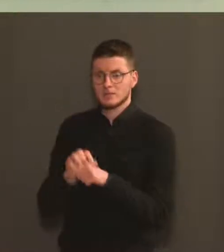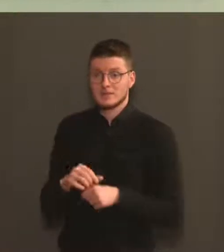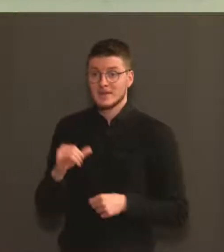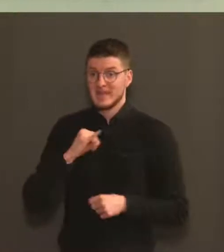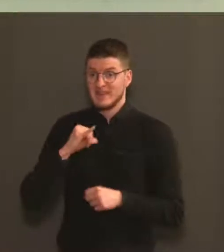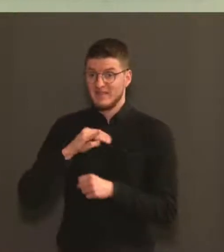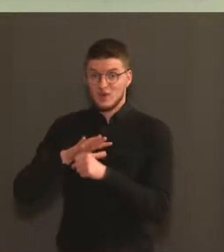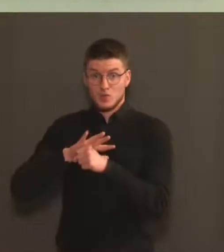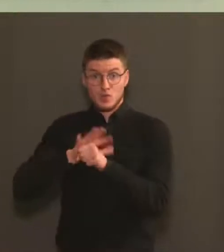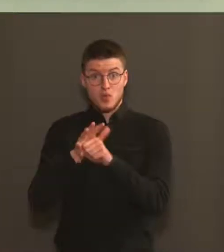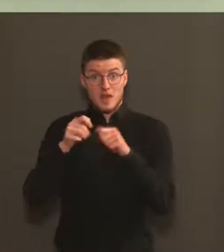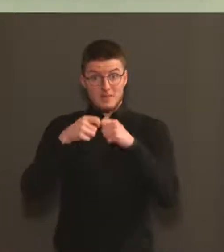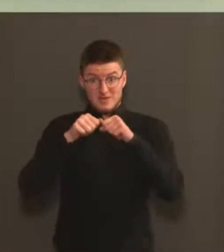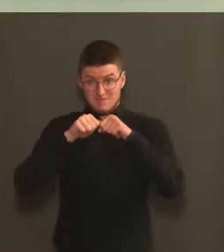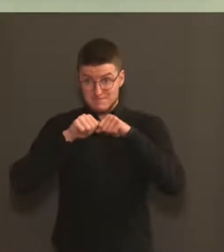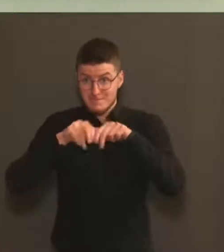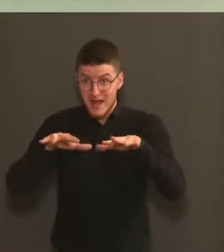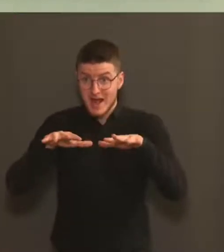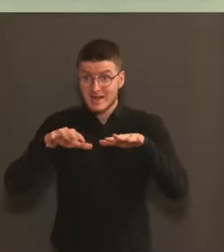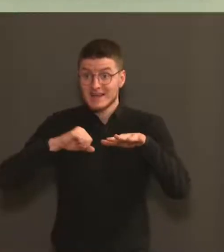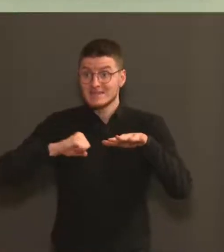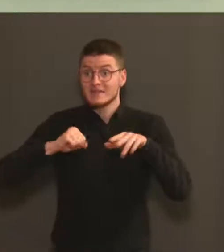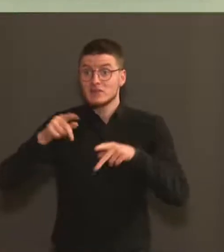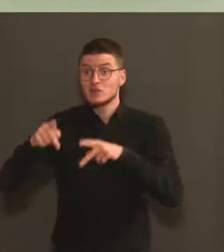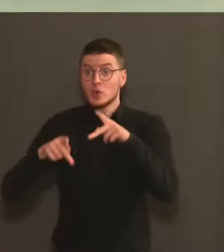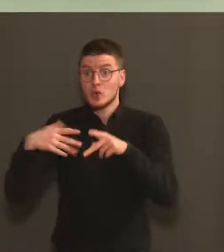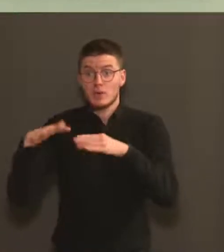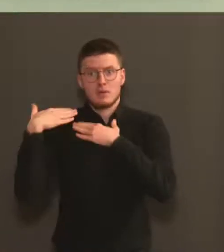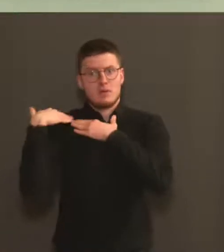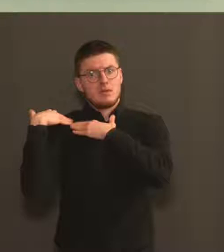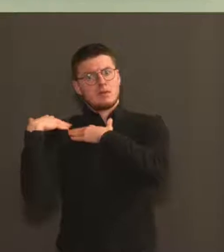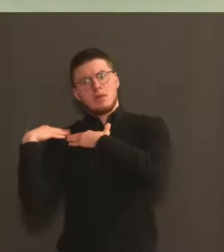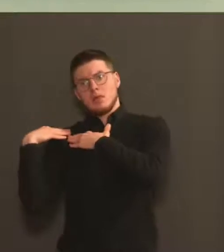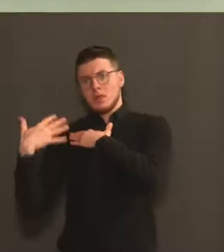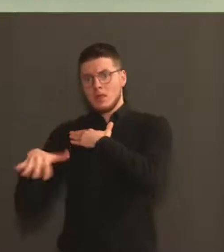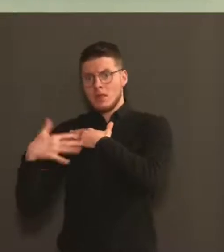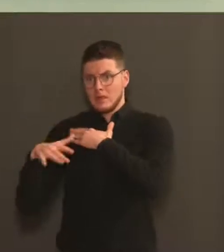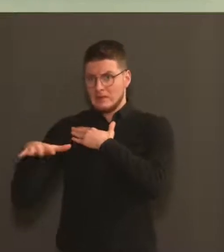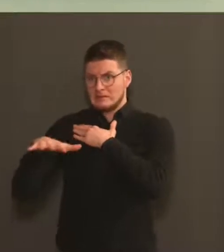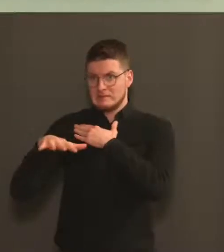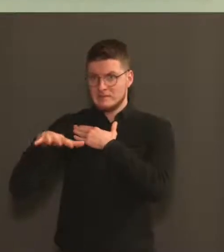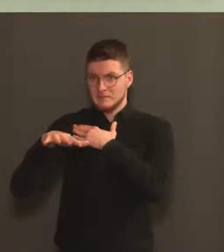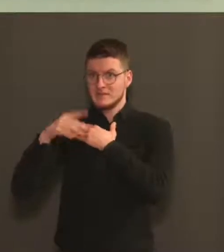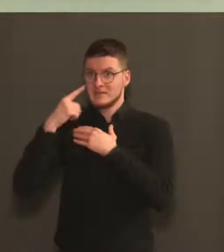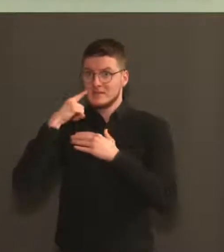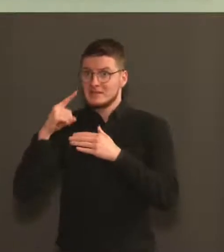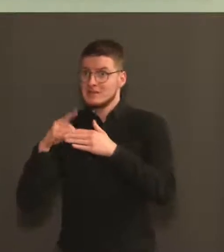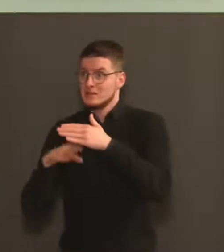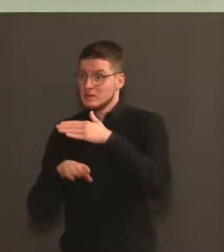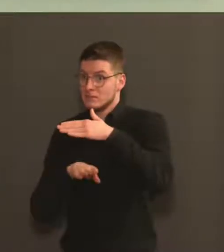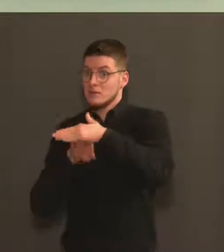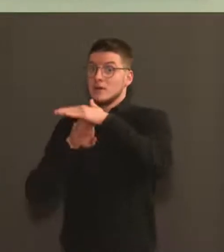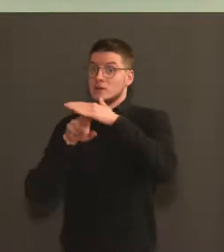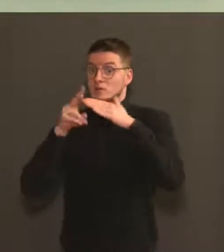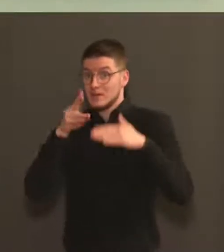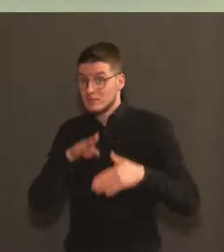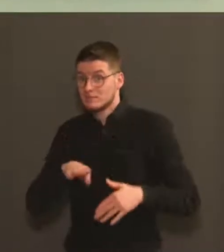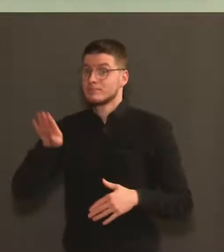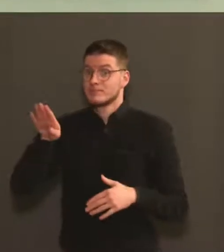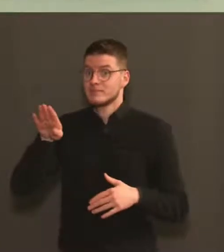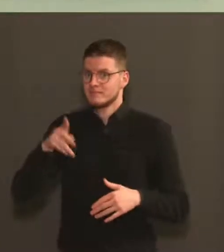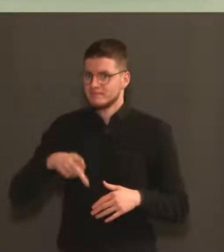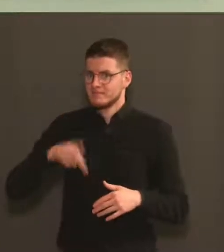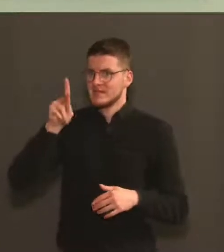op de werking van intensieve zorgen. Tijdens die golfperiodes zie je dat het merendeel van de patiënten op intensieve